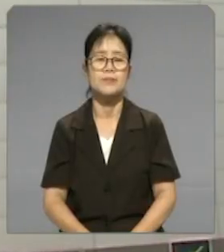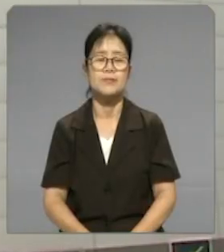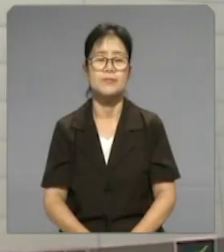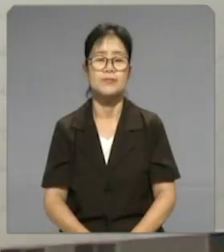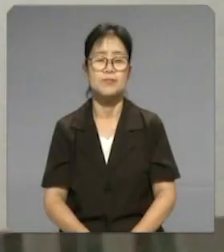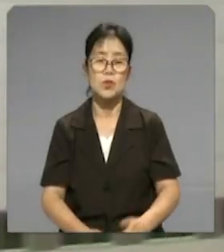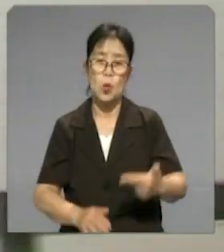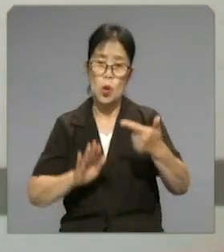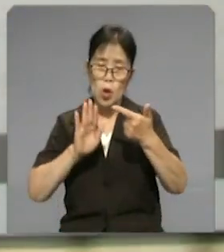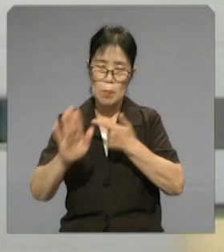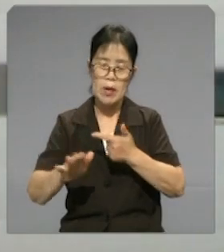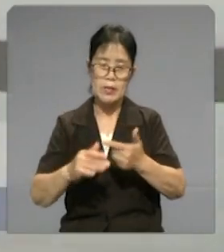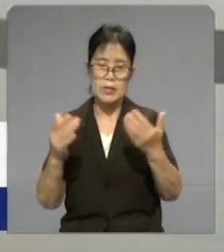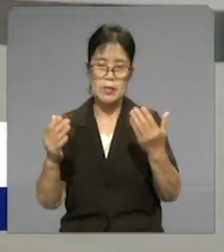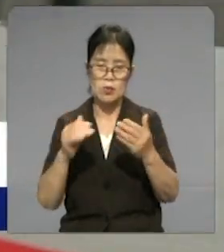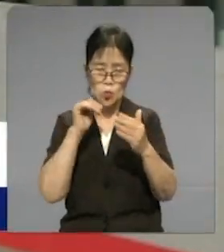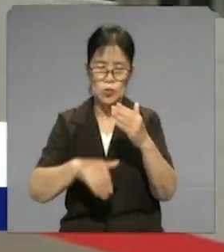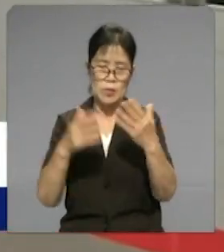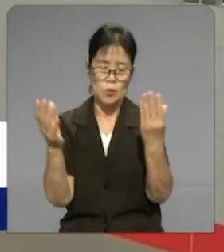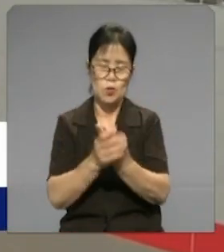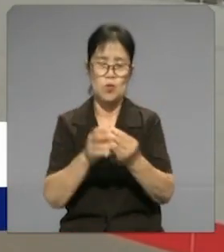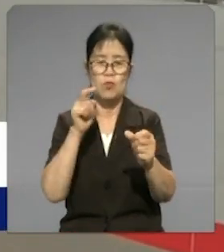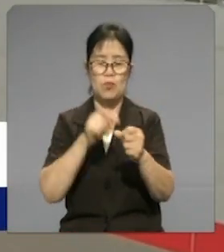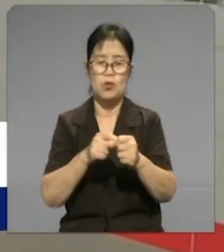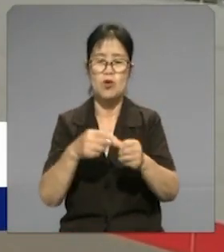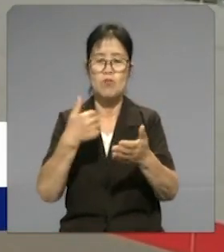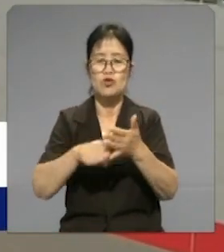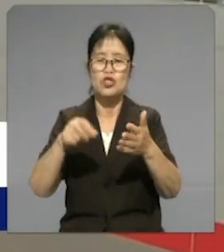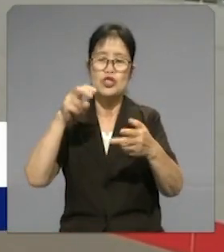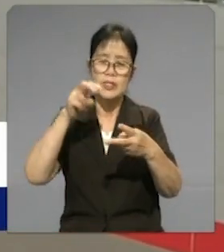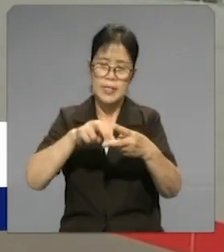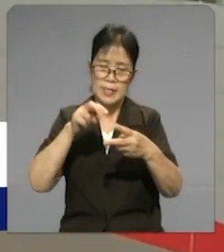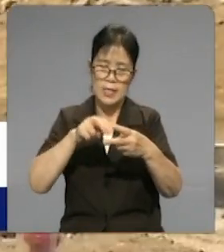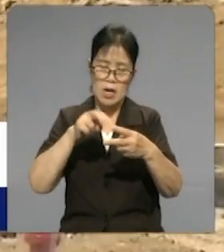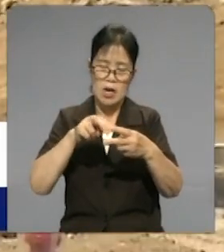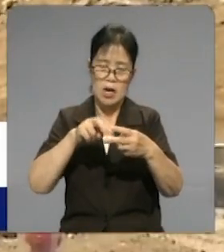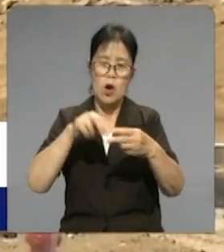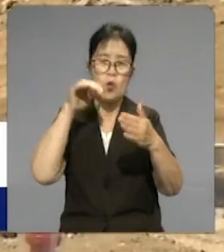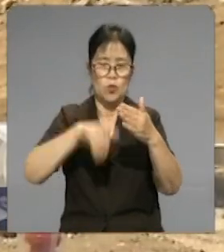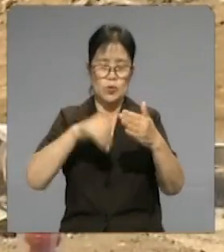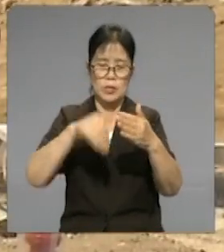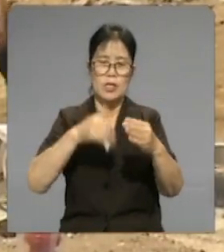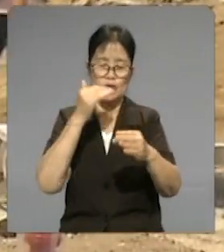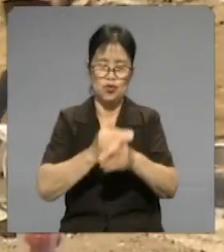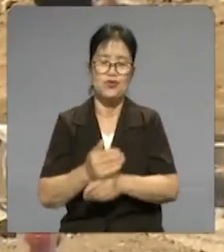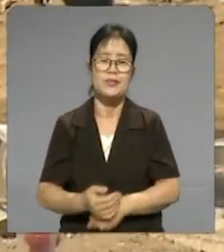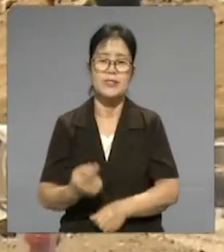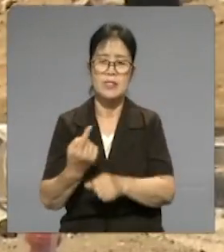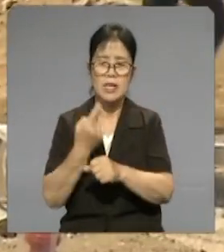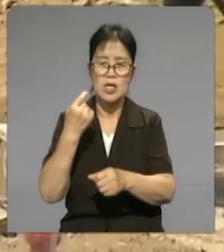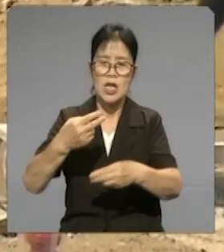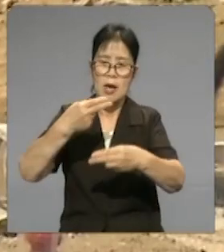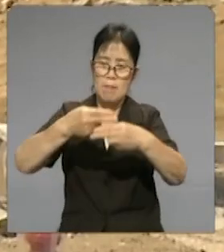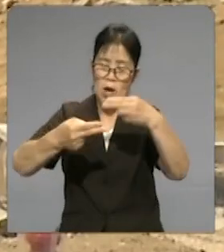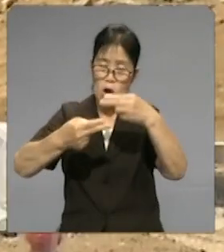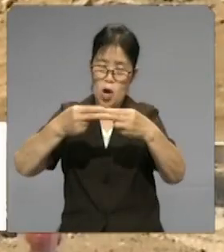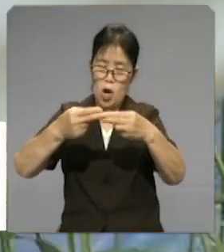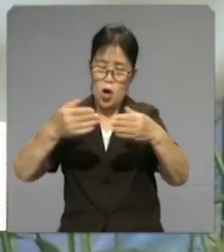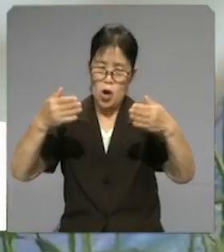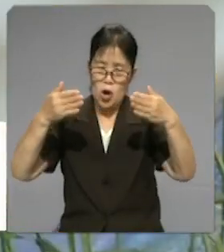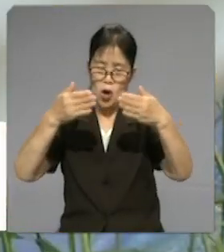올 하반기 완공을 목표로 물류센터 공사가 한창입니다 지난해 옹벽과